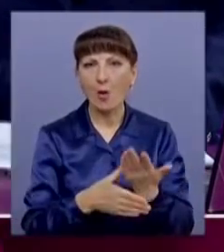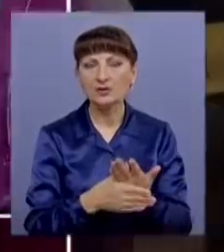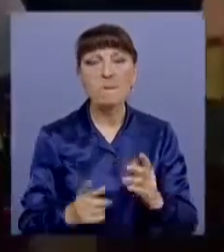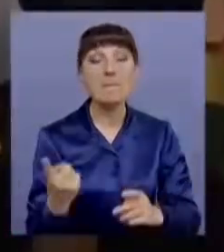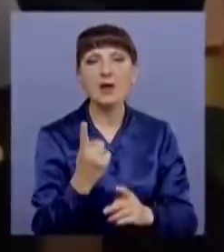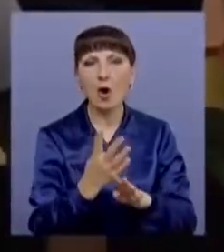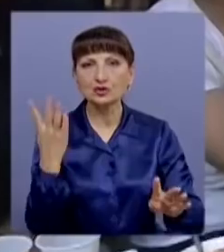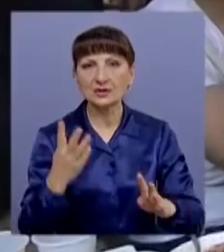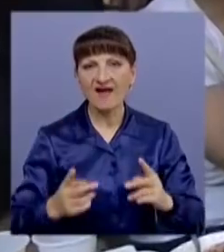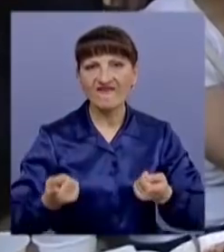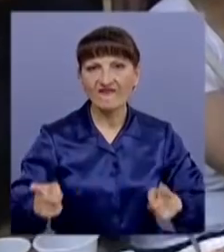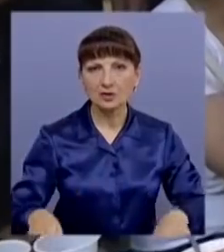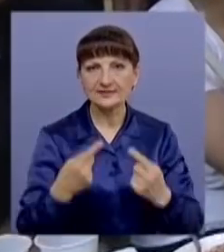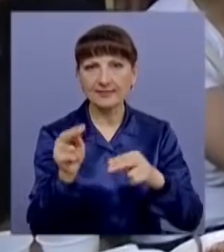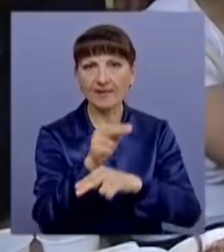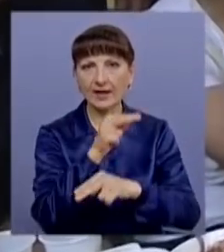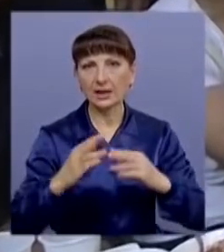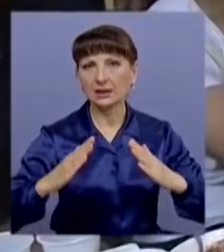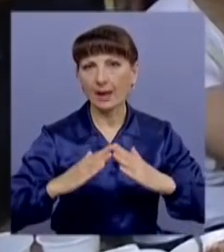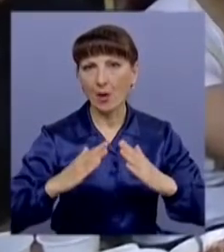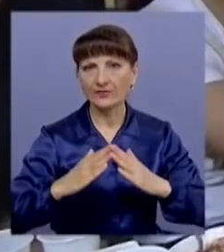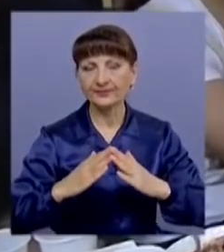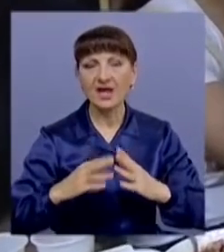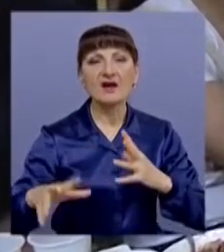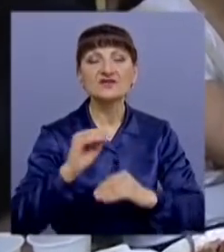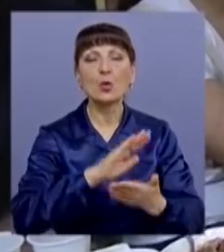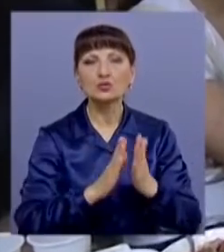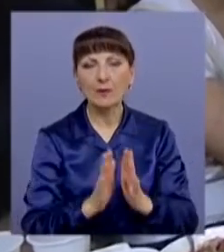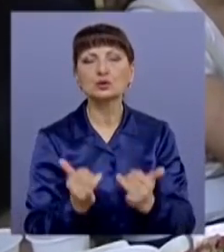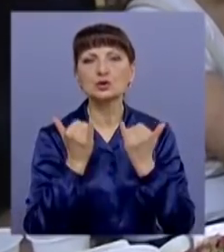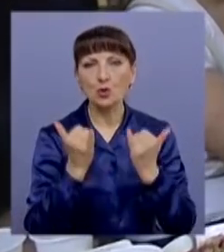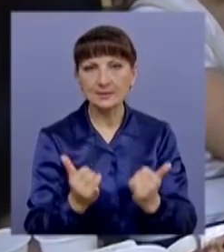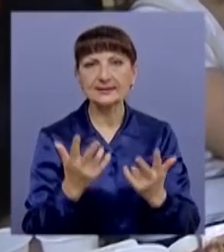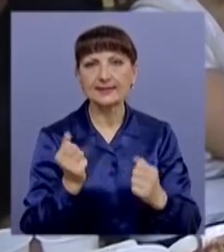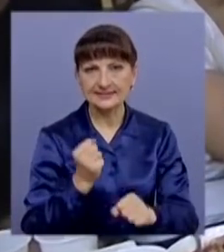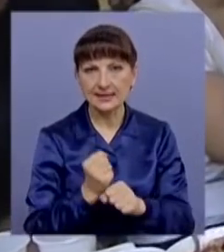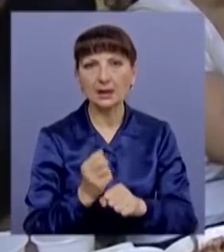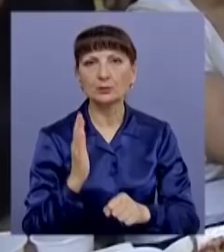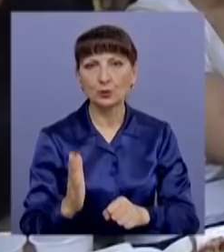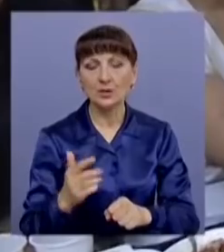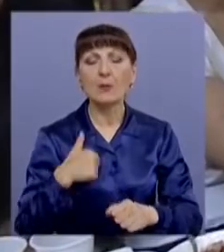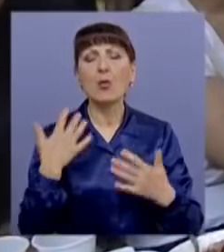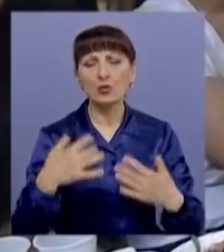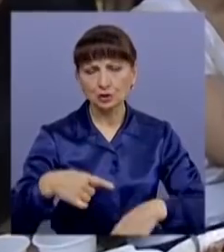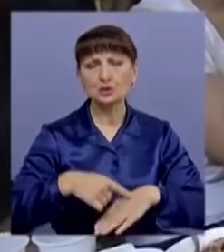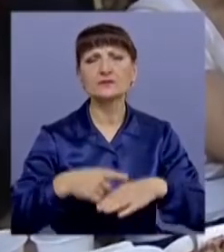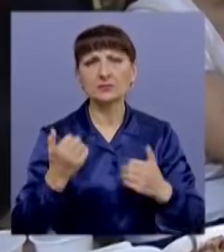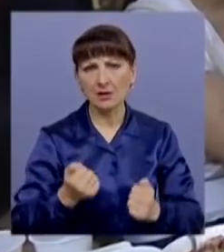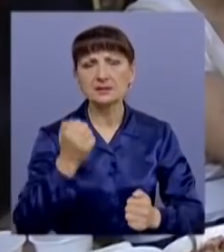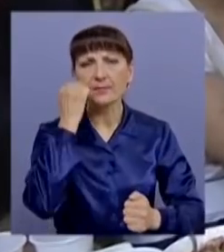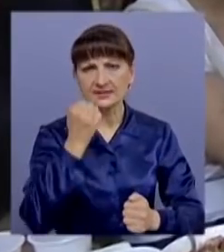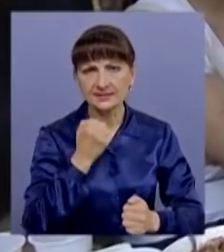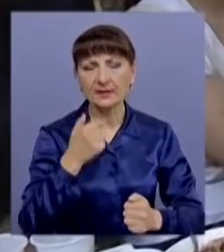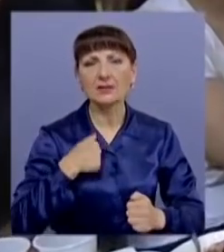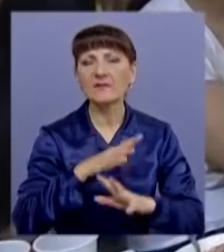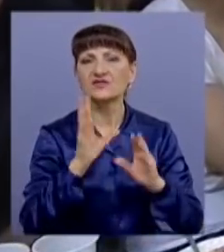домов. Все условия будут созданы, конечно, да. Все условия будут созданы. Да уже мы чувствуем это на своих плечах,